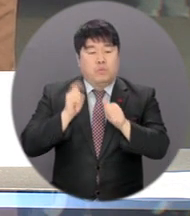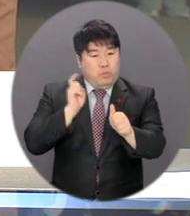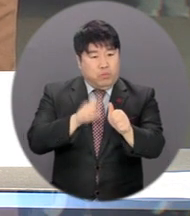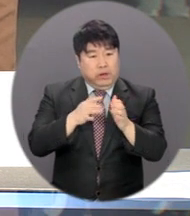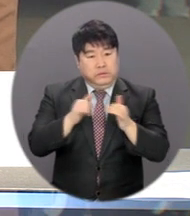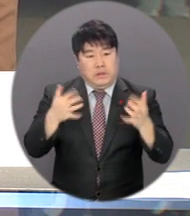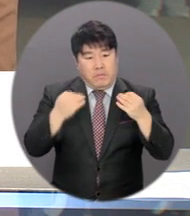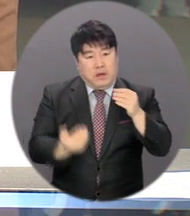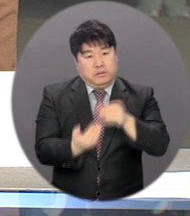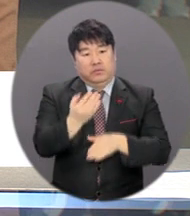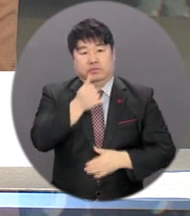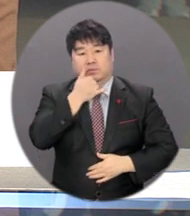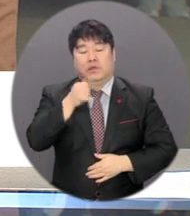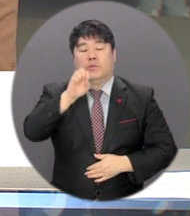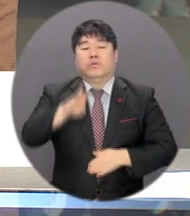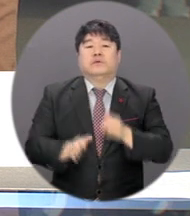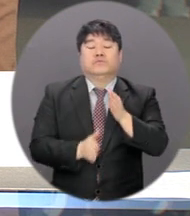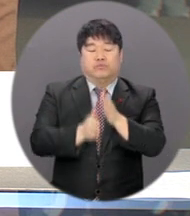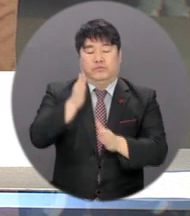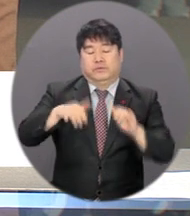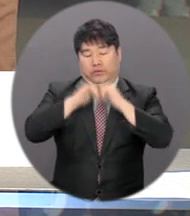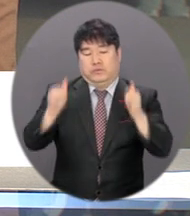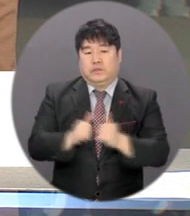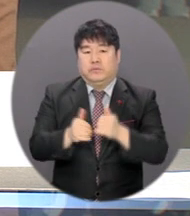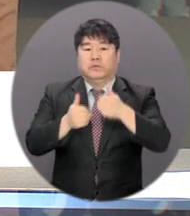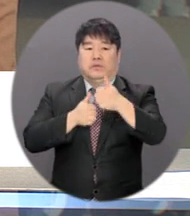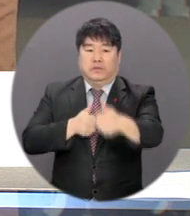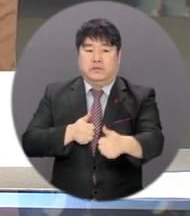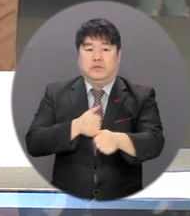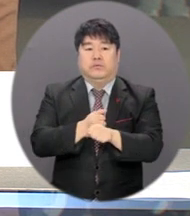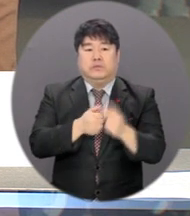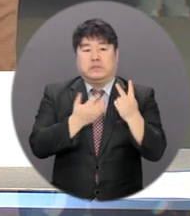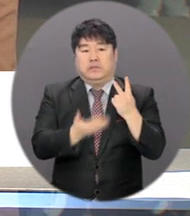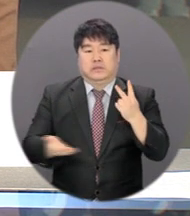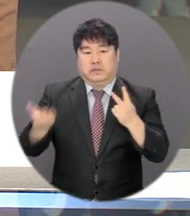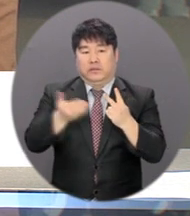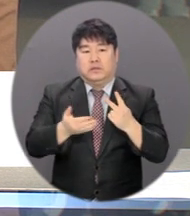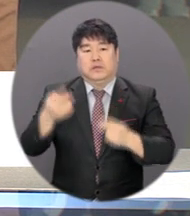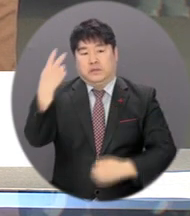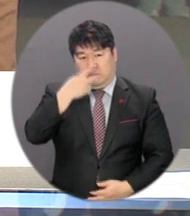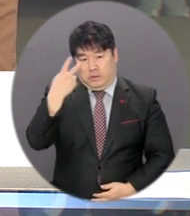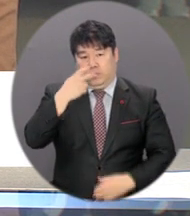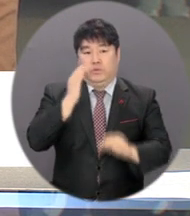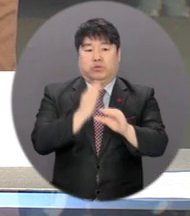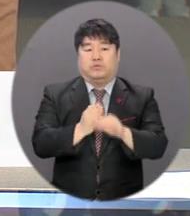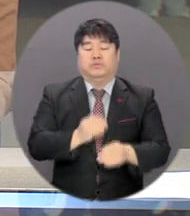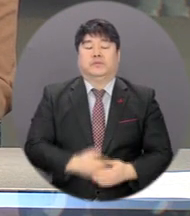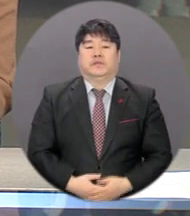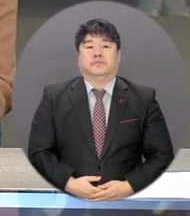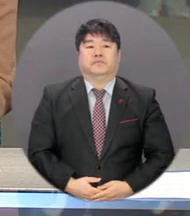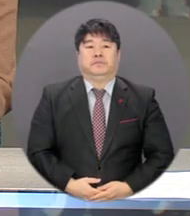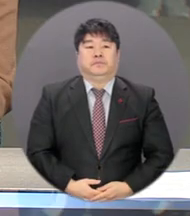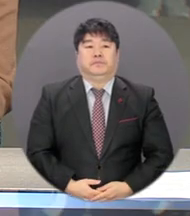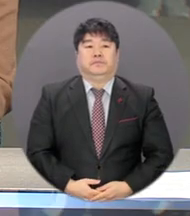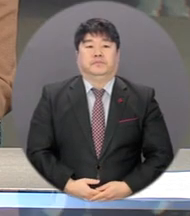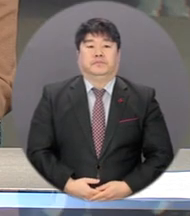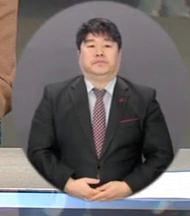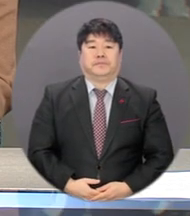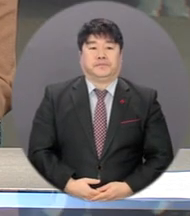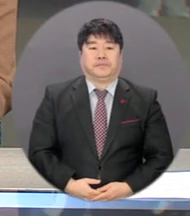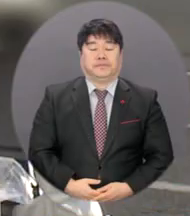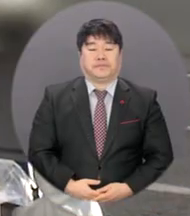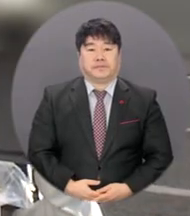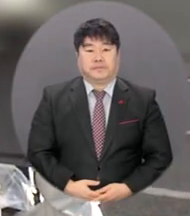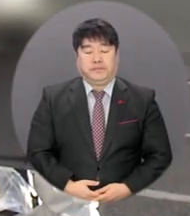쏟아져 나오고 있는데요. 광주시는 사회적 거리 두기 2단계 격상을 검토하고 있습니다. 우종훈 기자가 취재했습니다.